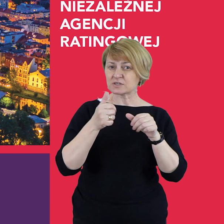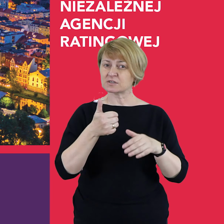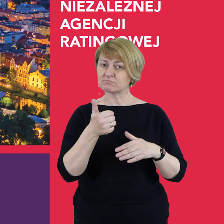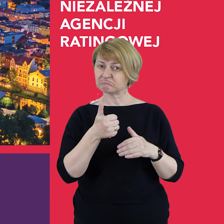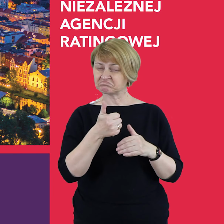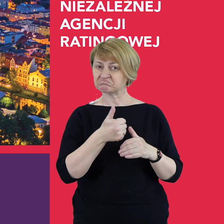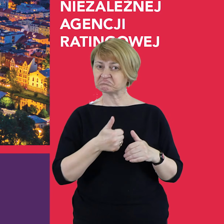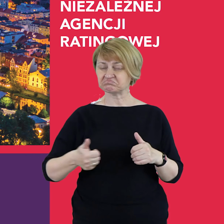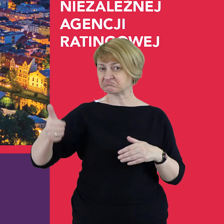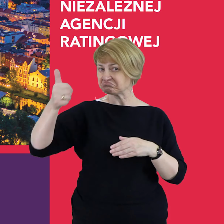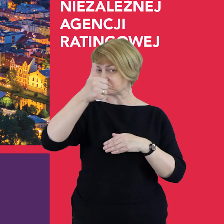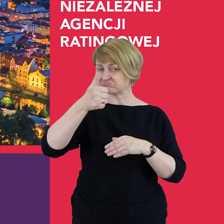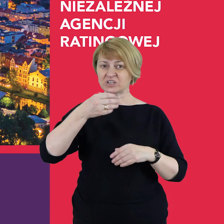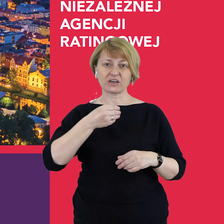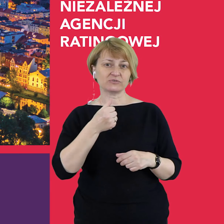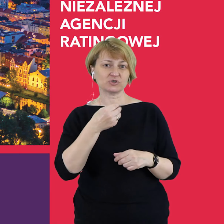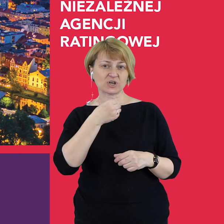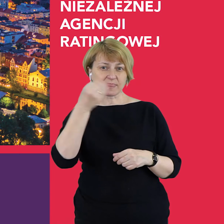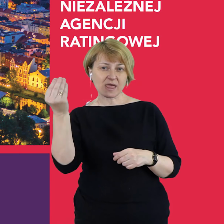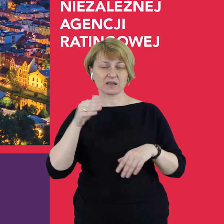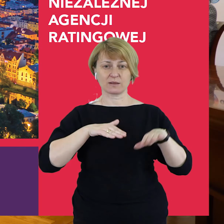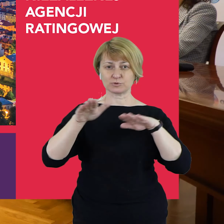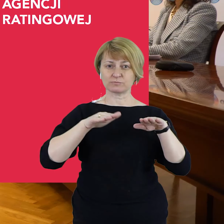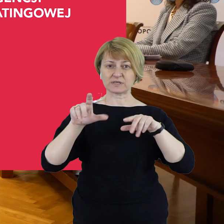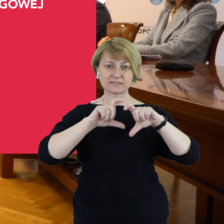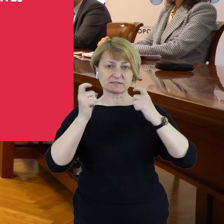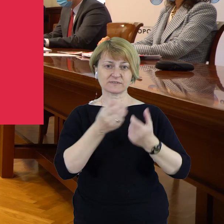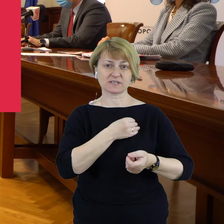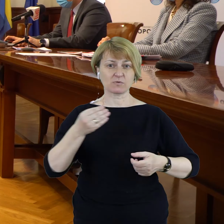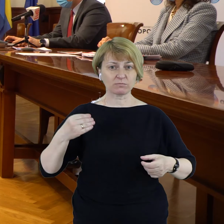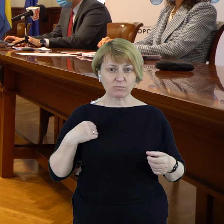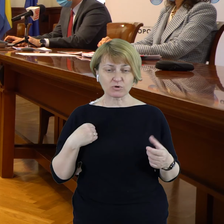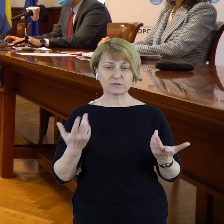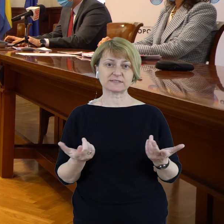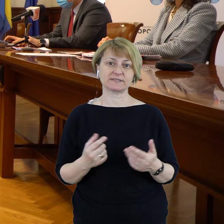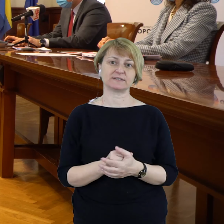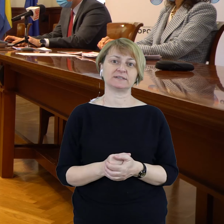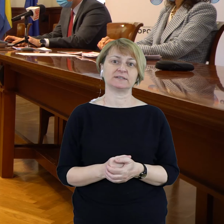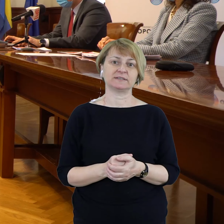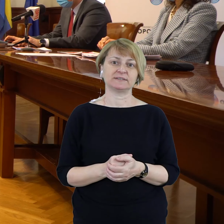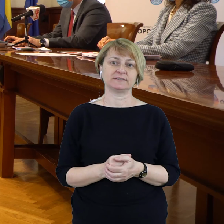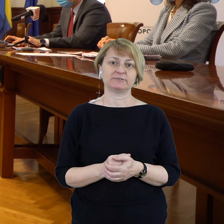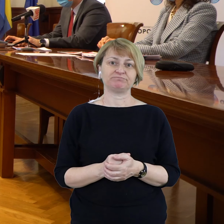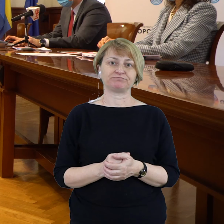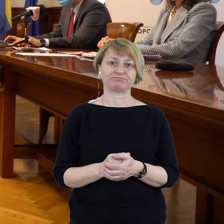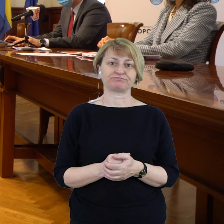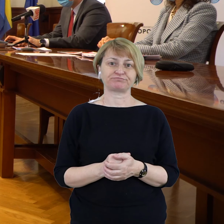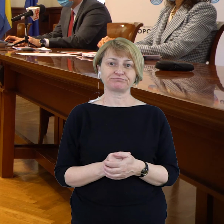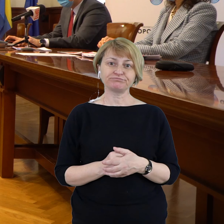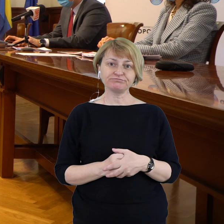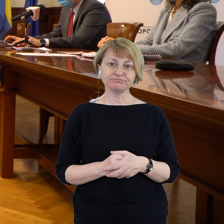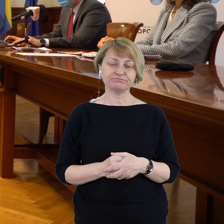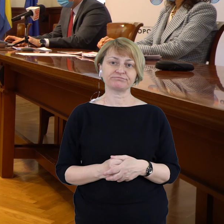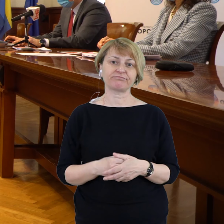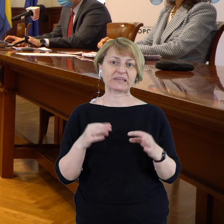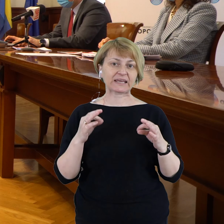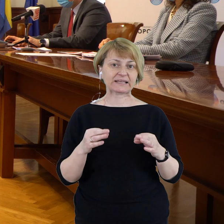najwyższym miejscu w Polsce. Stąd to, że mimo wszystko jesteśmy